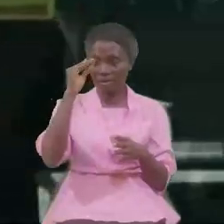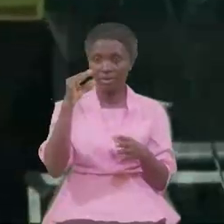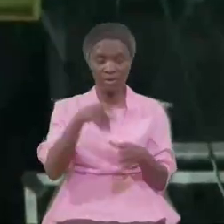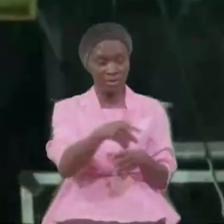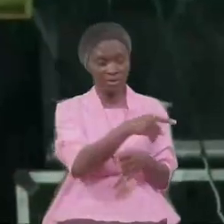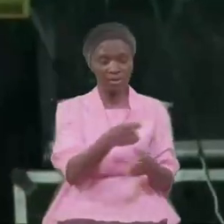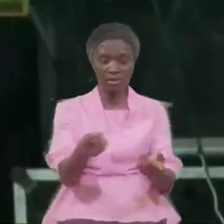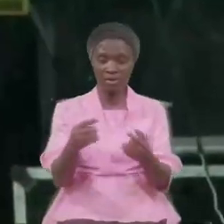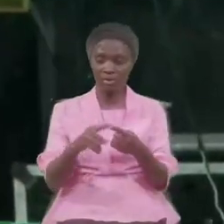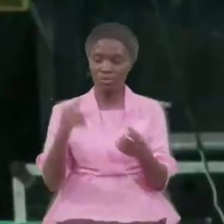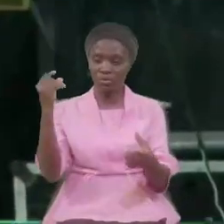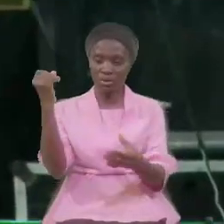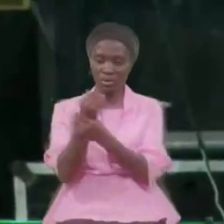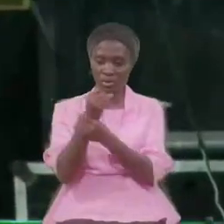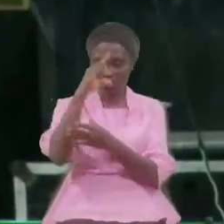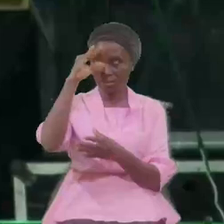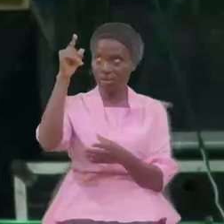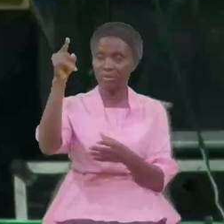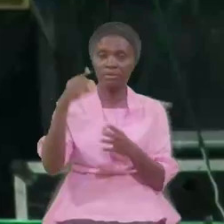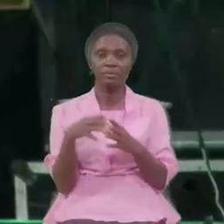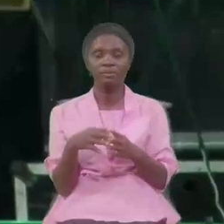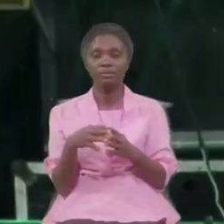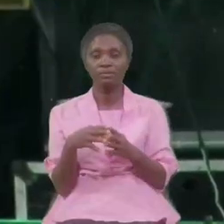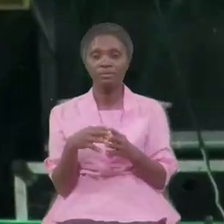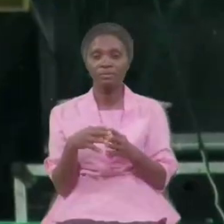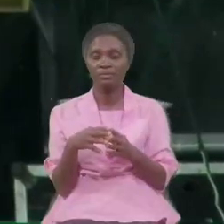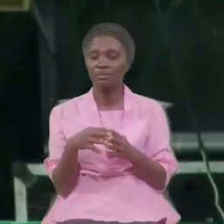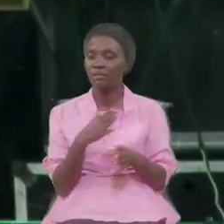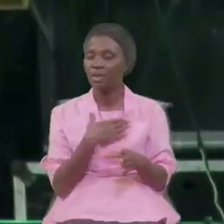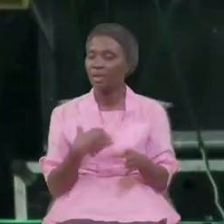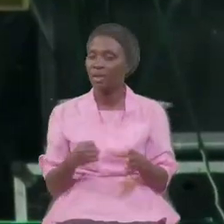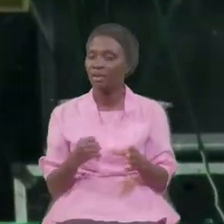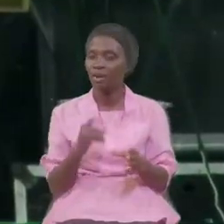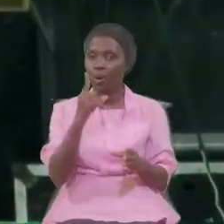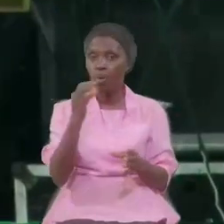arrivés l'arrêter. Ils étaient arrivés l'arrêter.